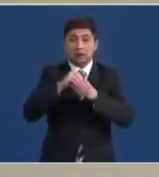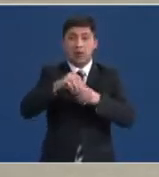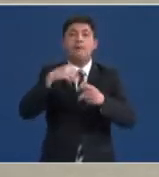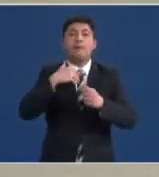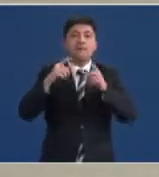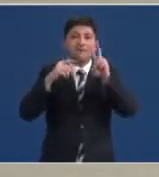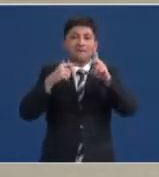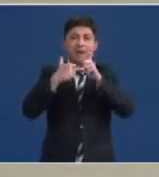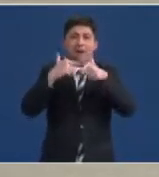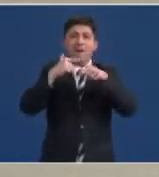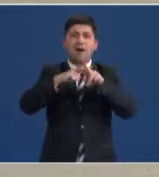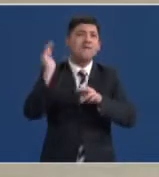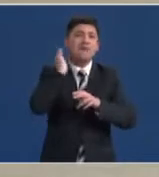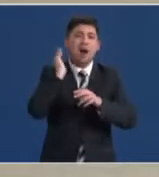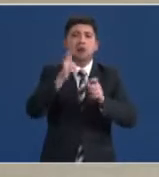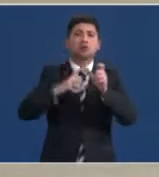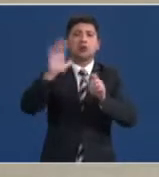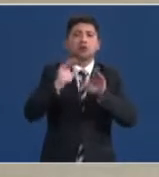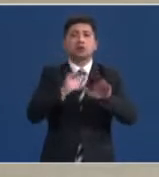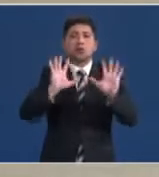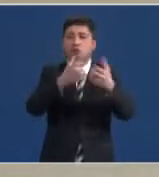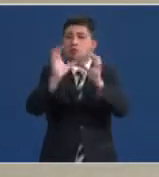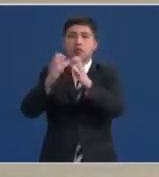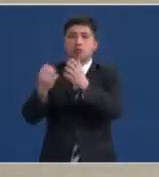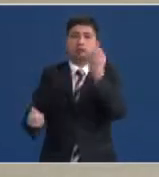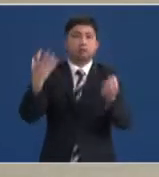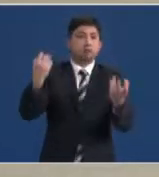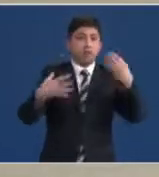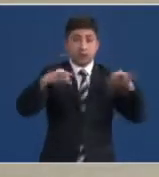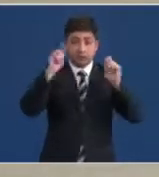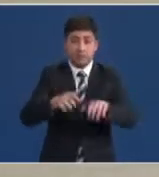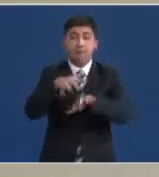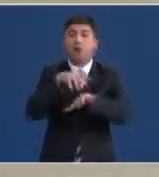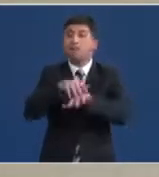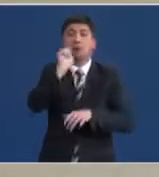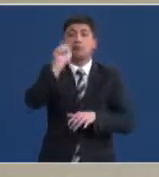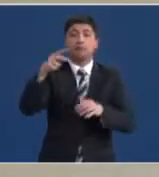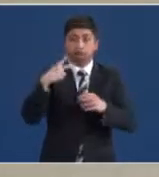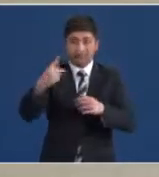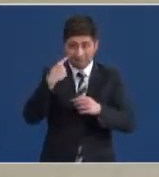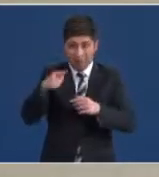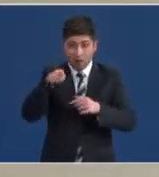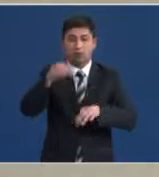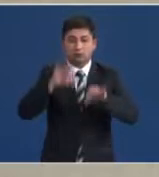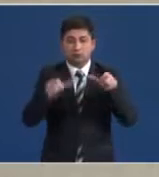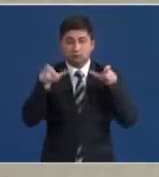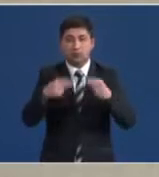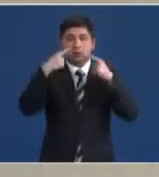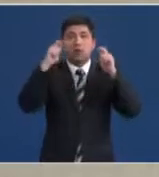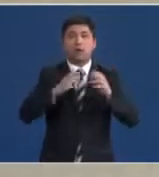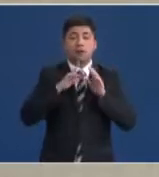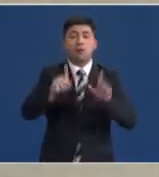Vefa sosyal destek gurupları oluşturdu ki Valilik lerimizin kontrolü altındadır